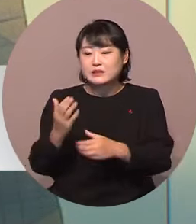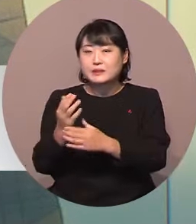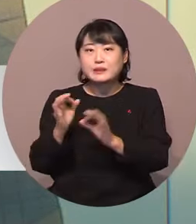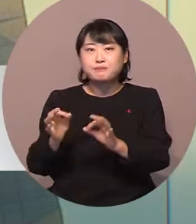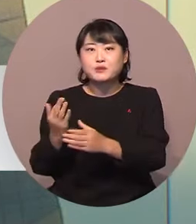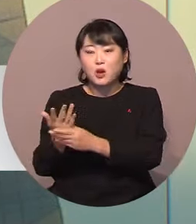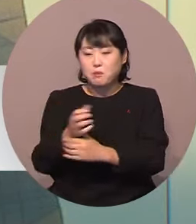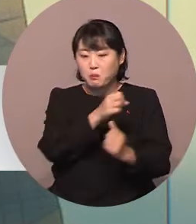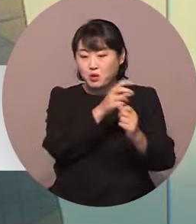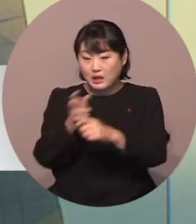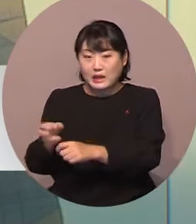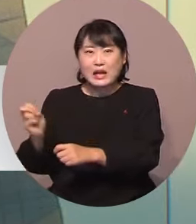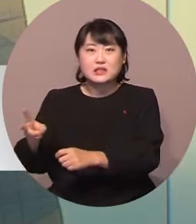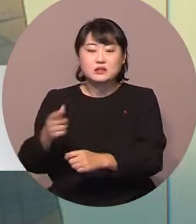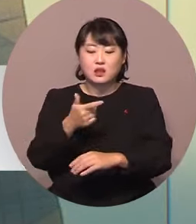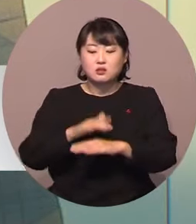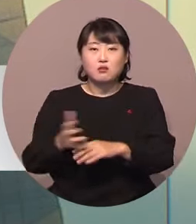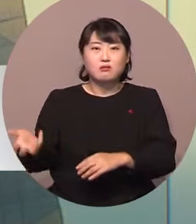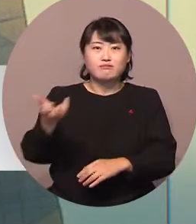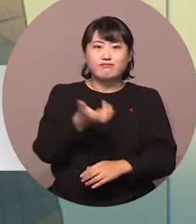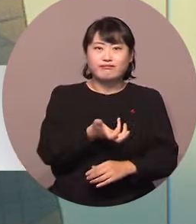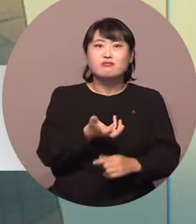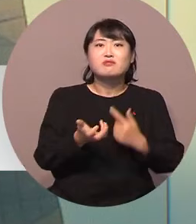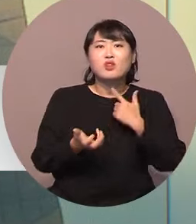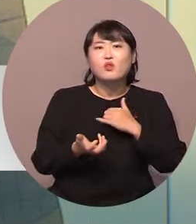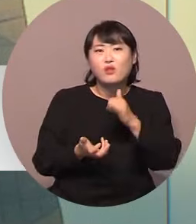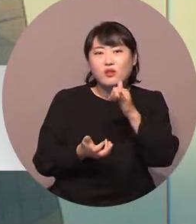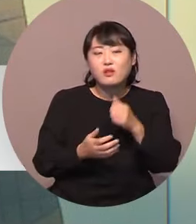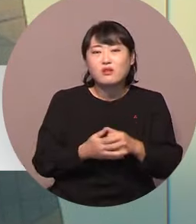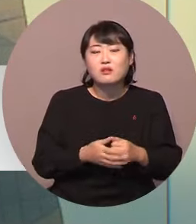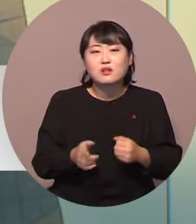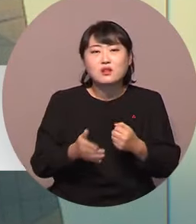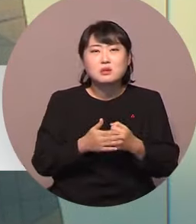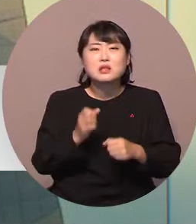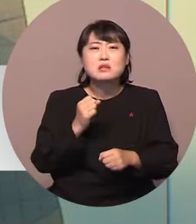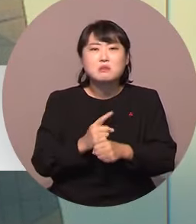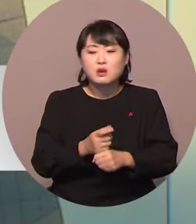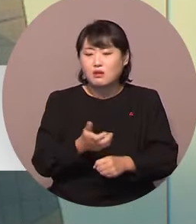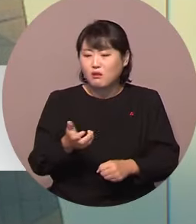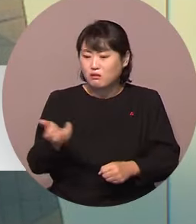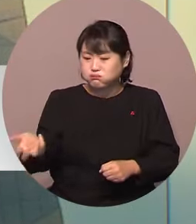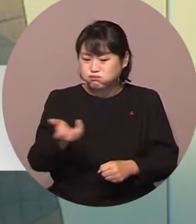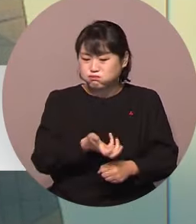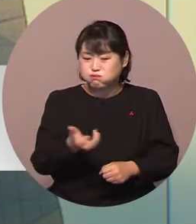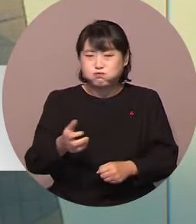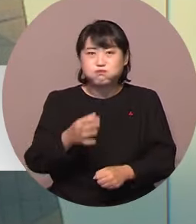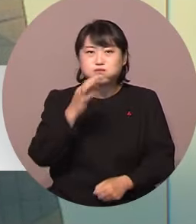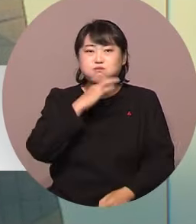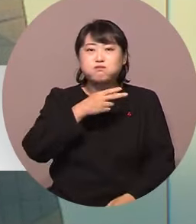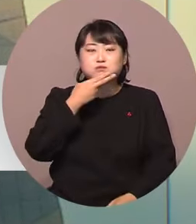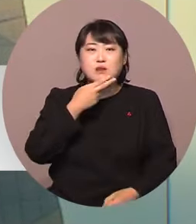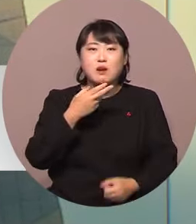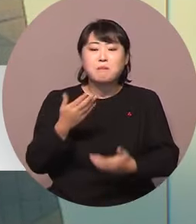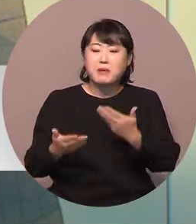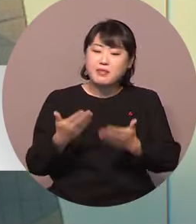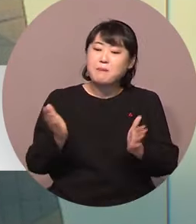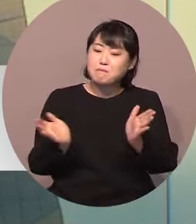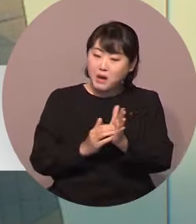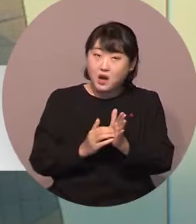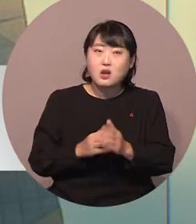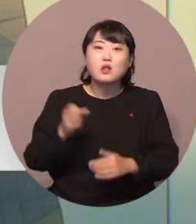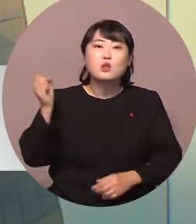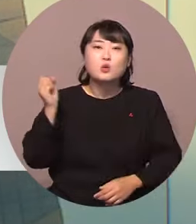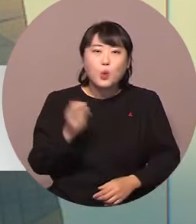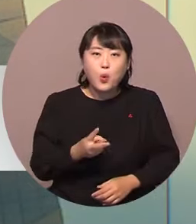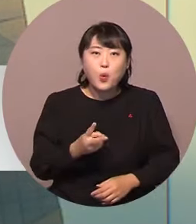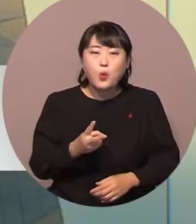이유로 다시 대전으로 복귀시킨 적이 있었습니다이 때문에 이미 이전 자체가 비율적이라고 판단했던 것을 이번에